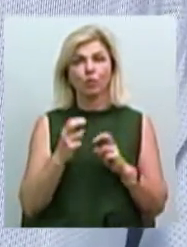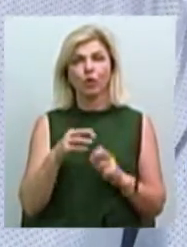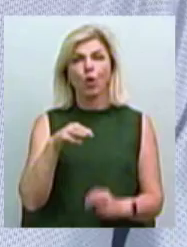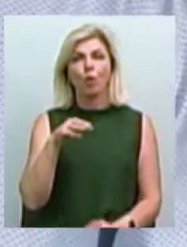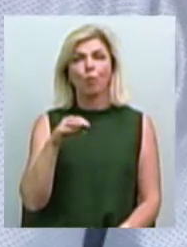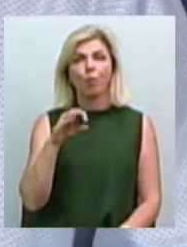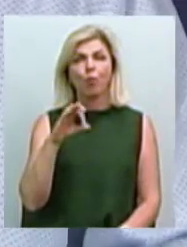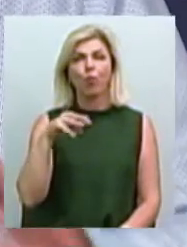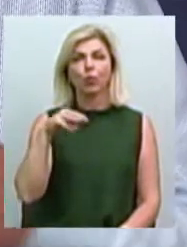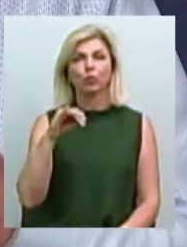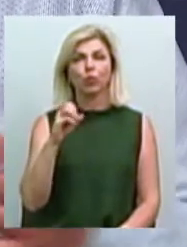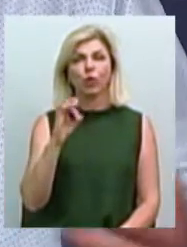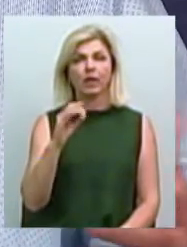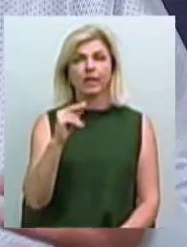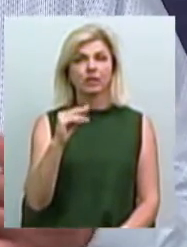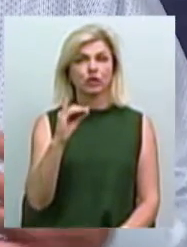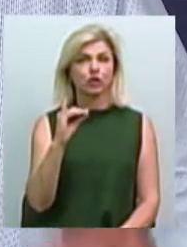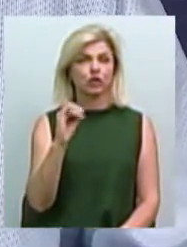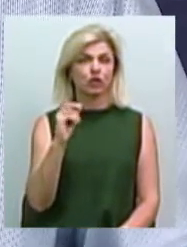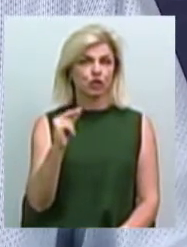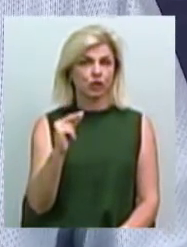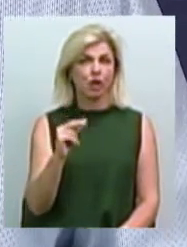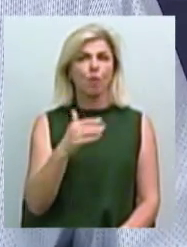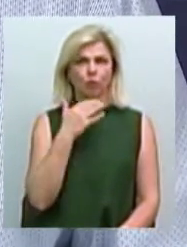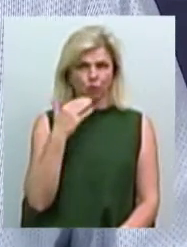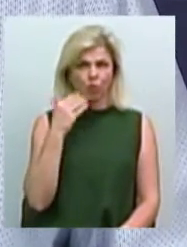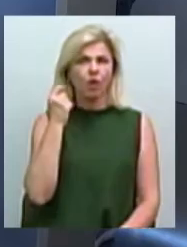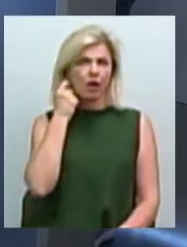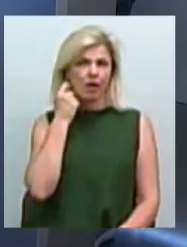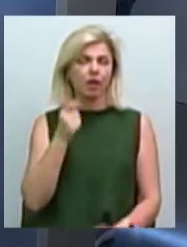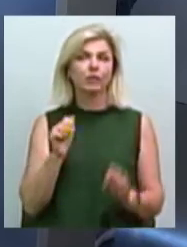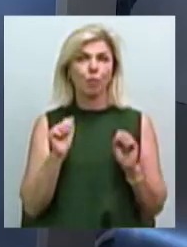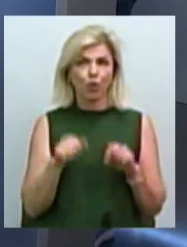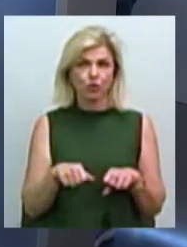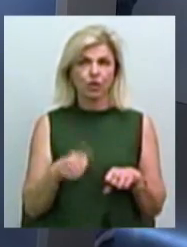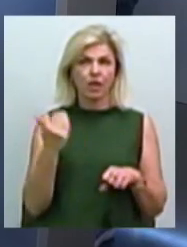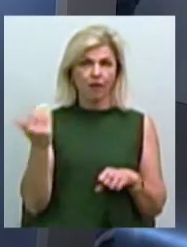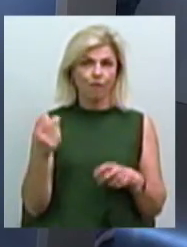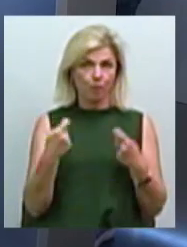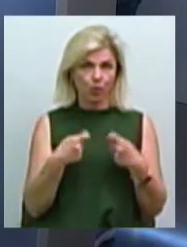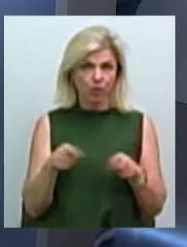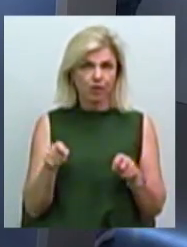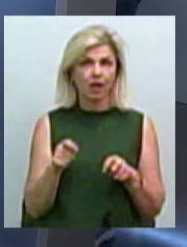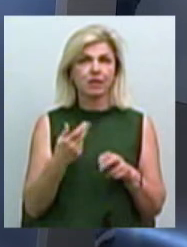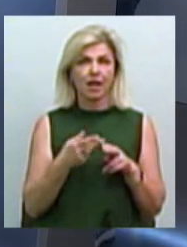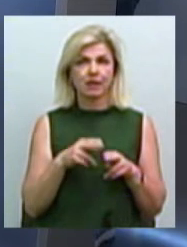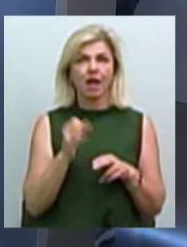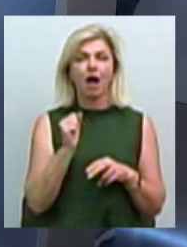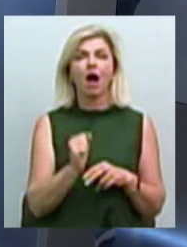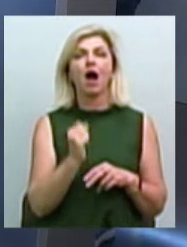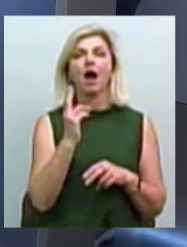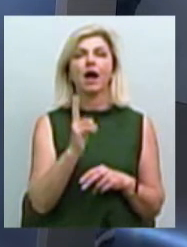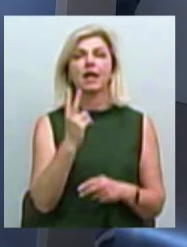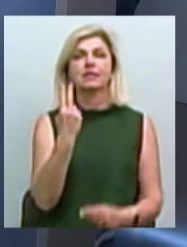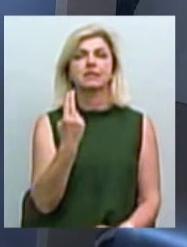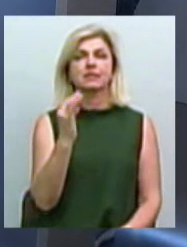Січ», где уже много лет можно было бы его продать, потому что это акционерное общество. Вот.